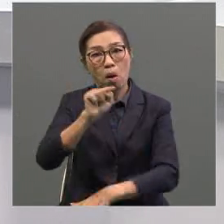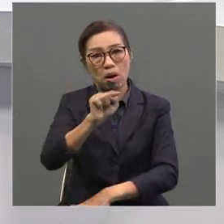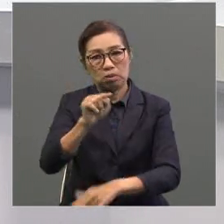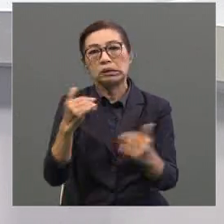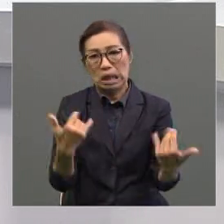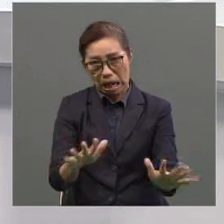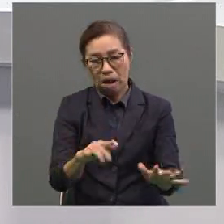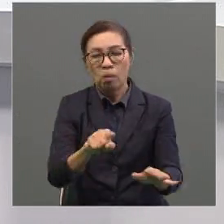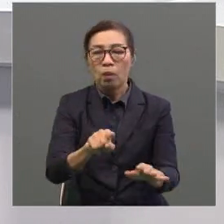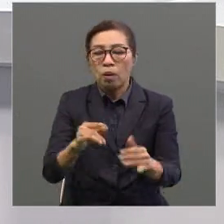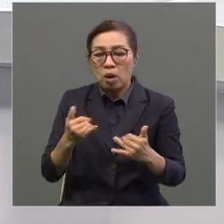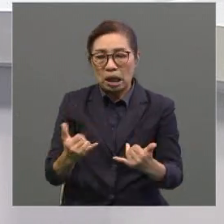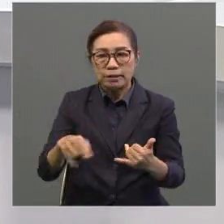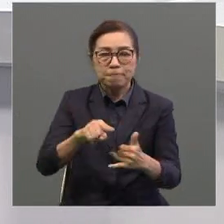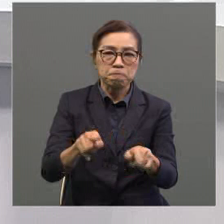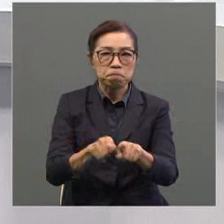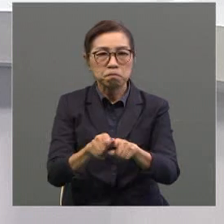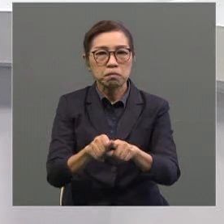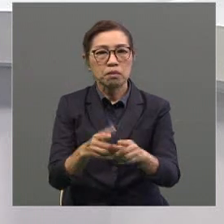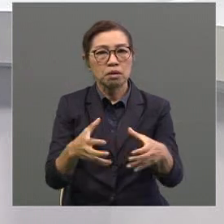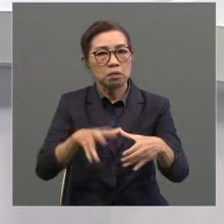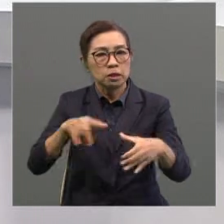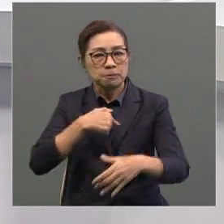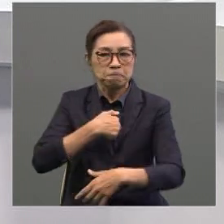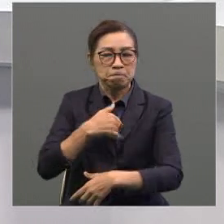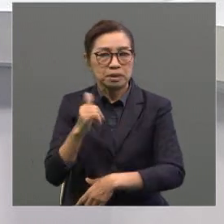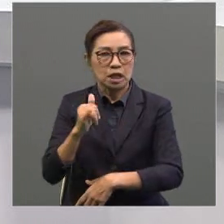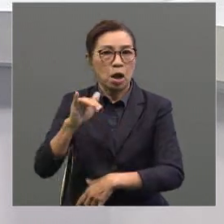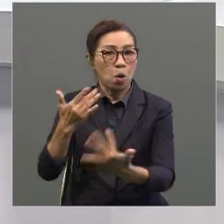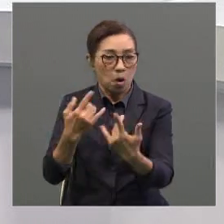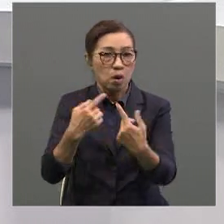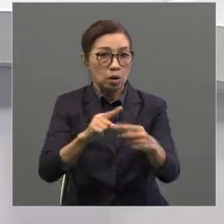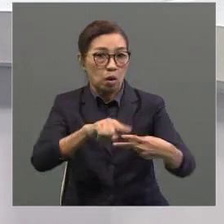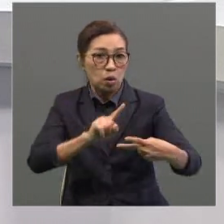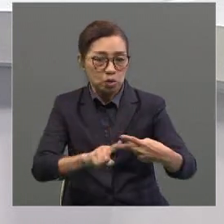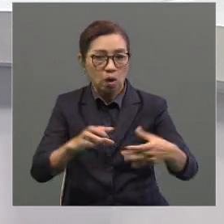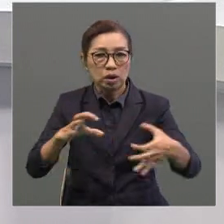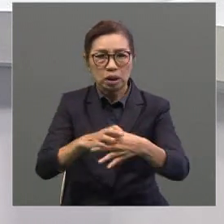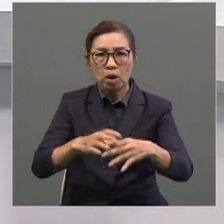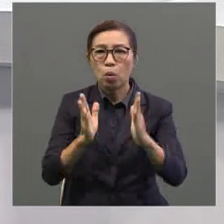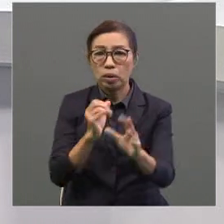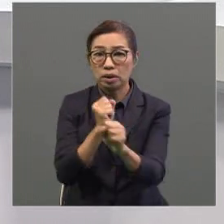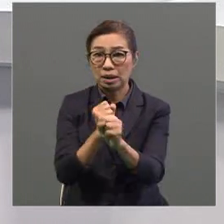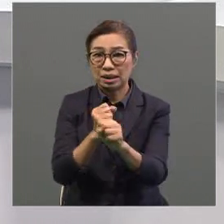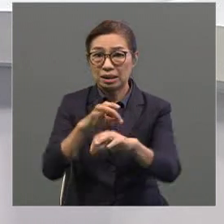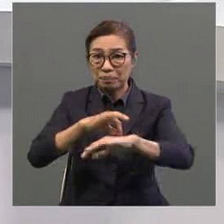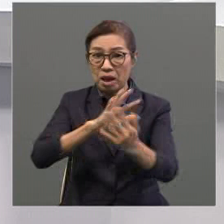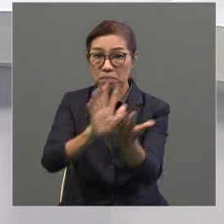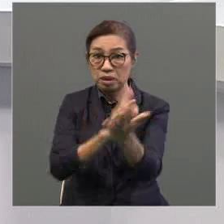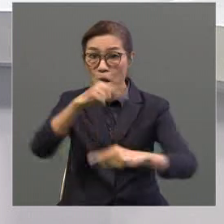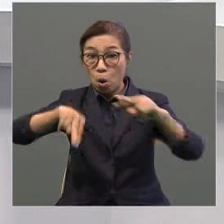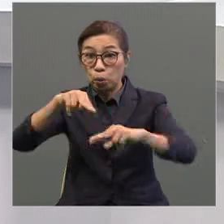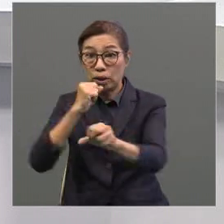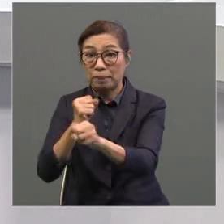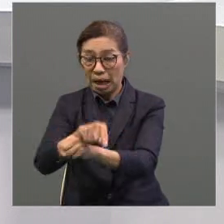อยู่เพราะฉะนั้นแล้วตรงนี้นอกจากในเรื่องของตุลาอ่าผู้ตรวจการแผ่นดินที่จะส่งให้ศาลรัฐธรรมนูญวินิจฉัยแล้วเมื่อวานนี้